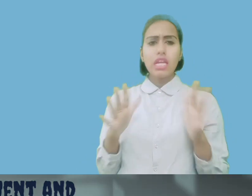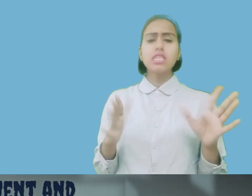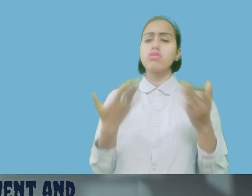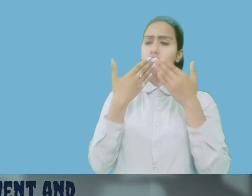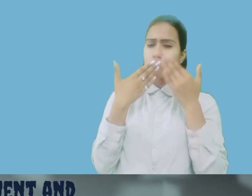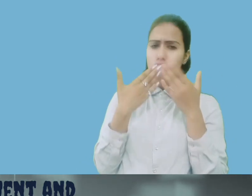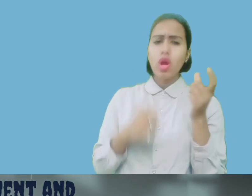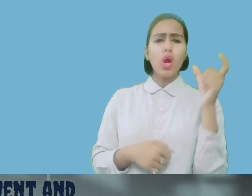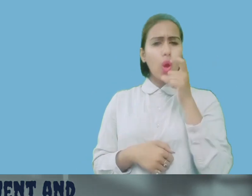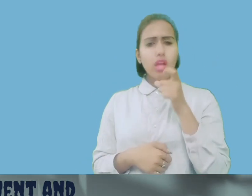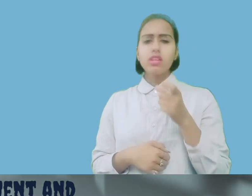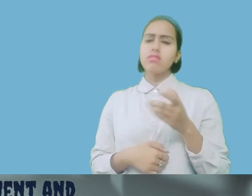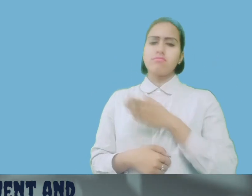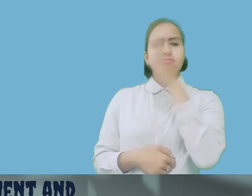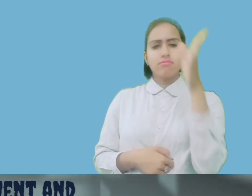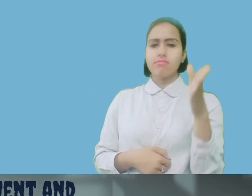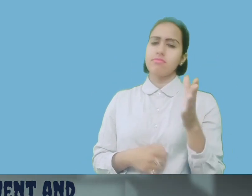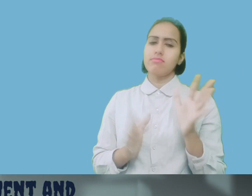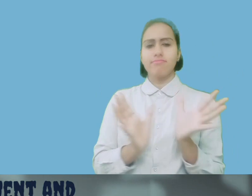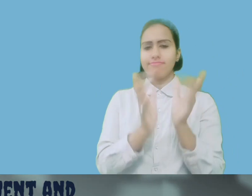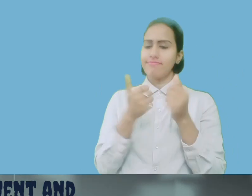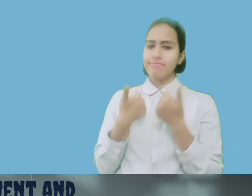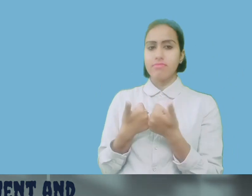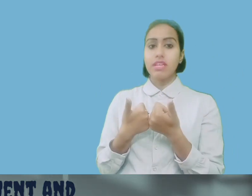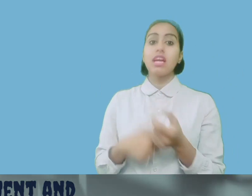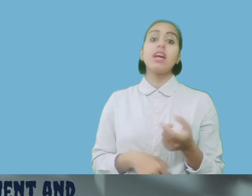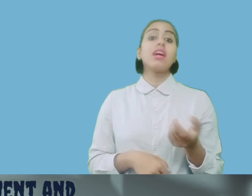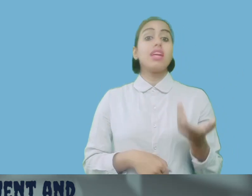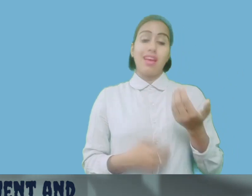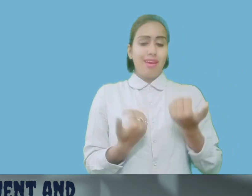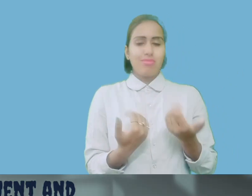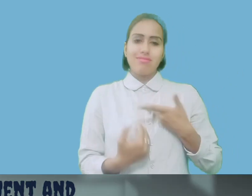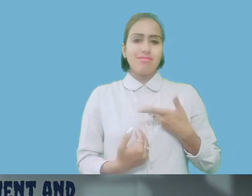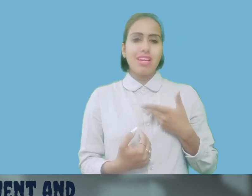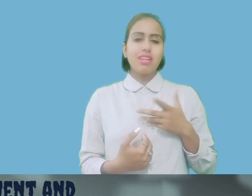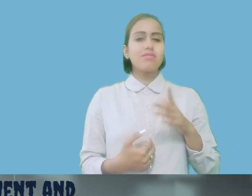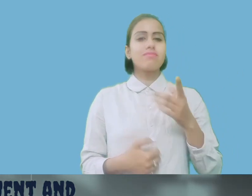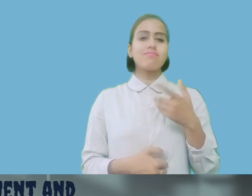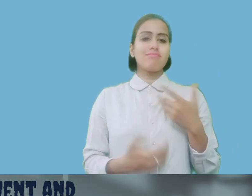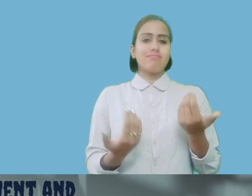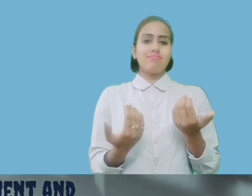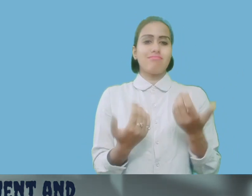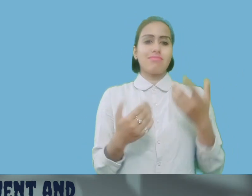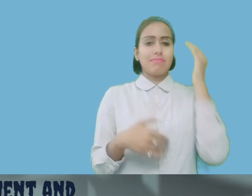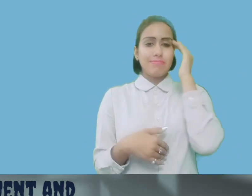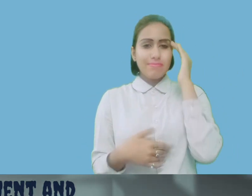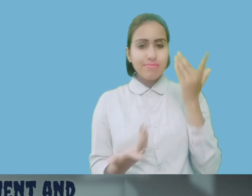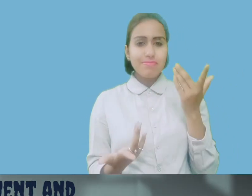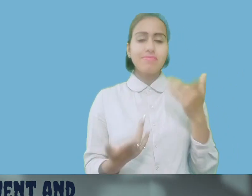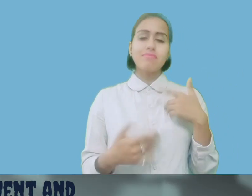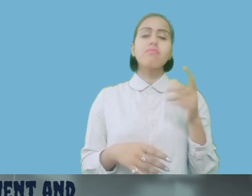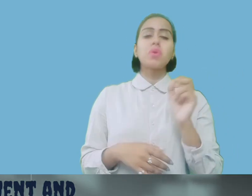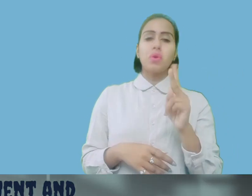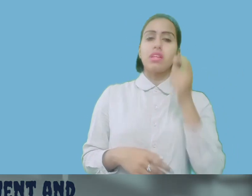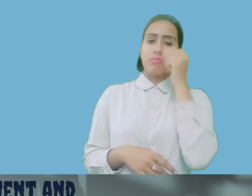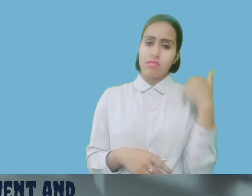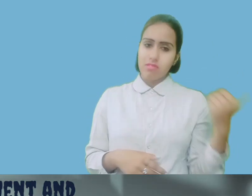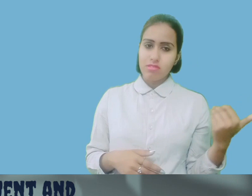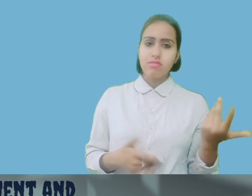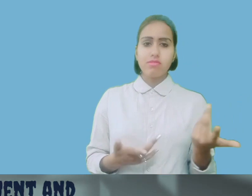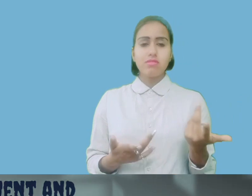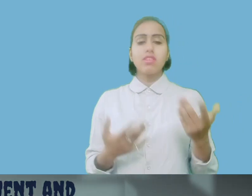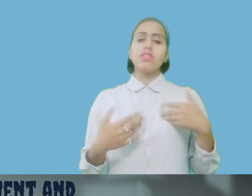उनके लिए सीखने के लिए भी जो है वो उनके लिए कठिनाई हो गई, सिखाने वाले के लिए भी कठिनाई हो गई। तो उन सारी चीज़ों से प्रेरित होते हुए